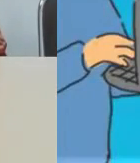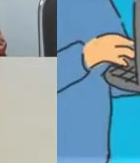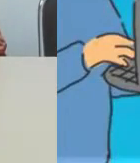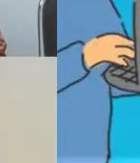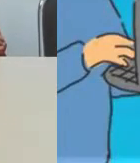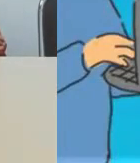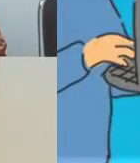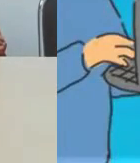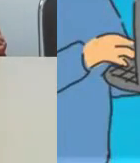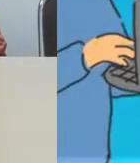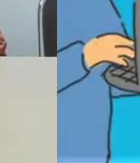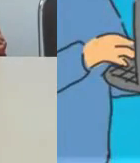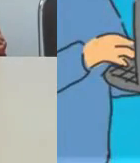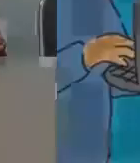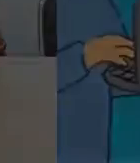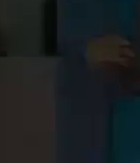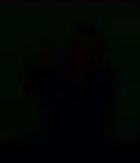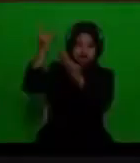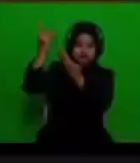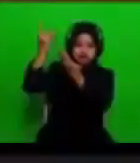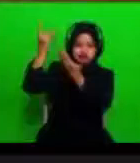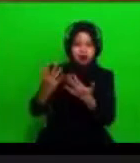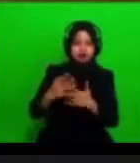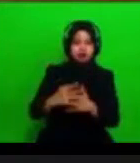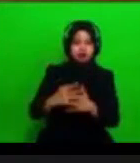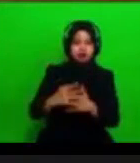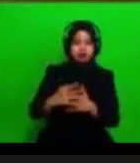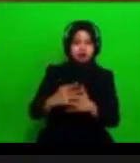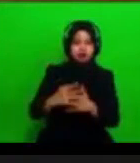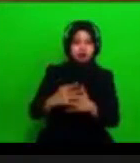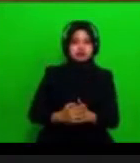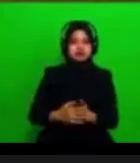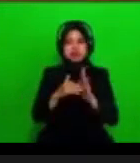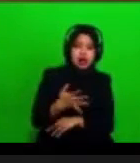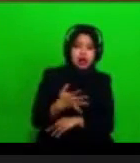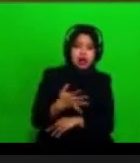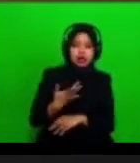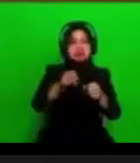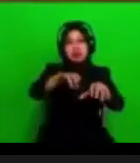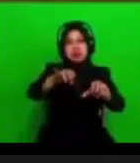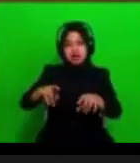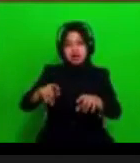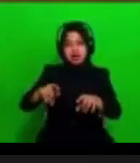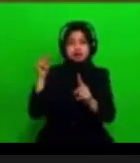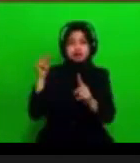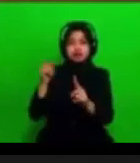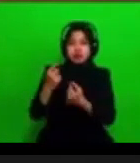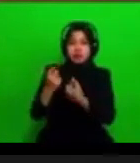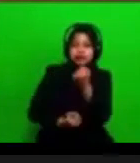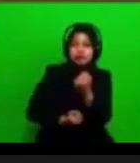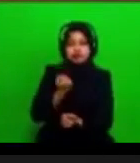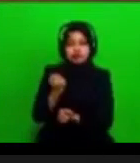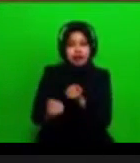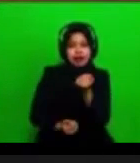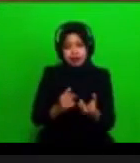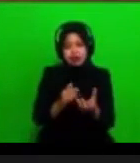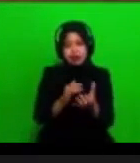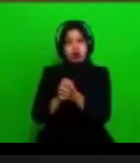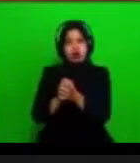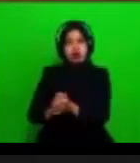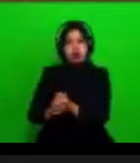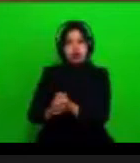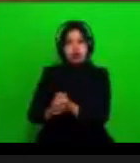anggota Dharma Wanita Persatuan dan untuk menyosialisasikan Merdeka Belajar dalam Peta Jalan